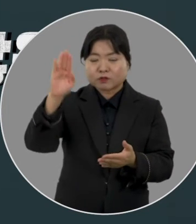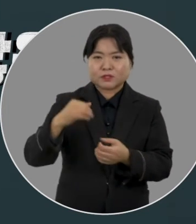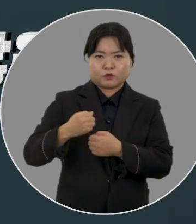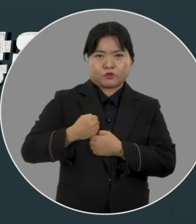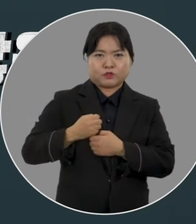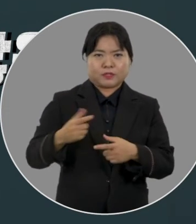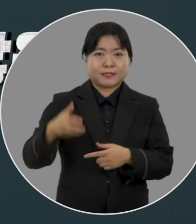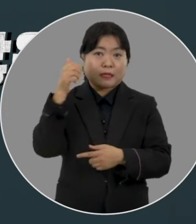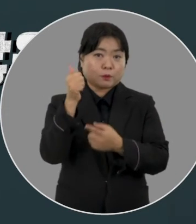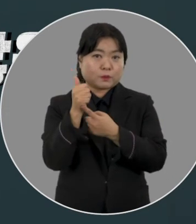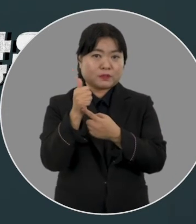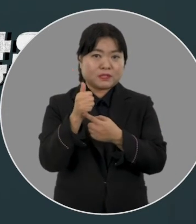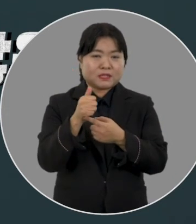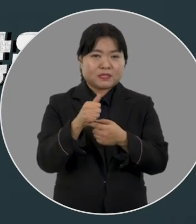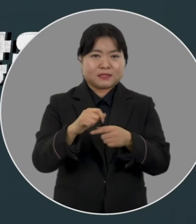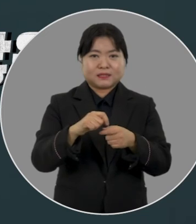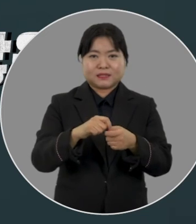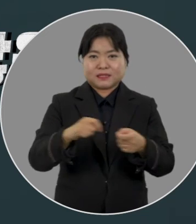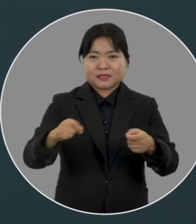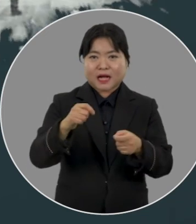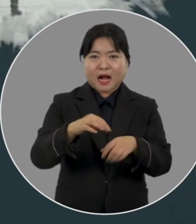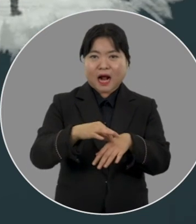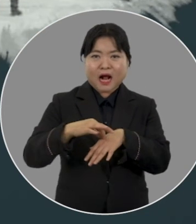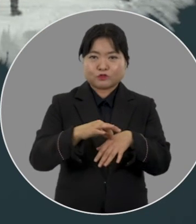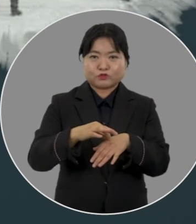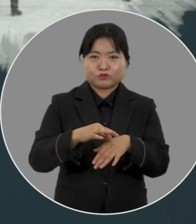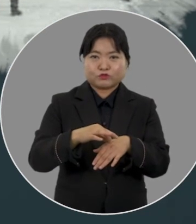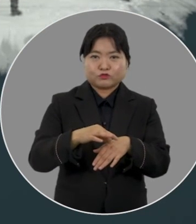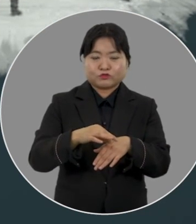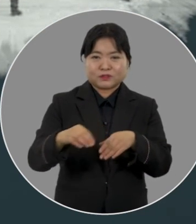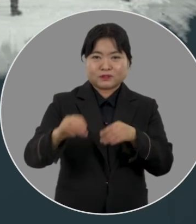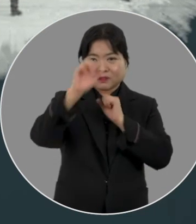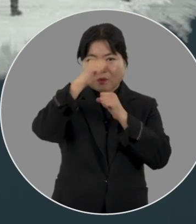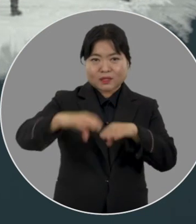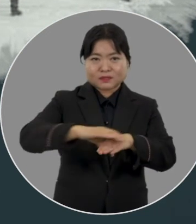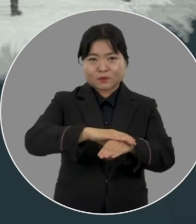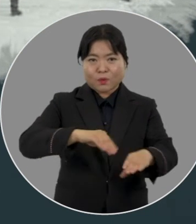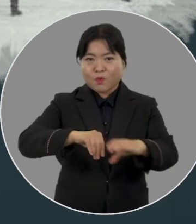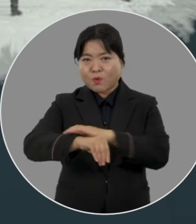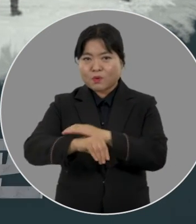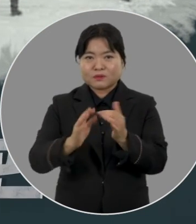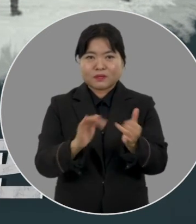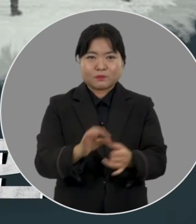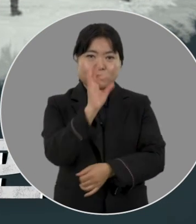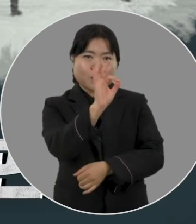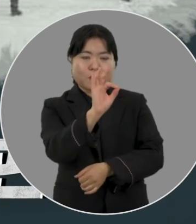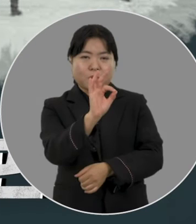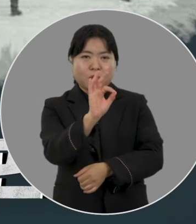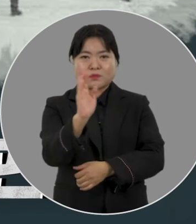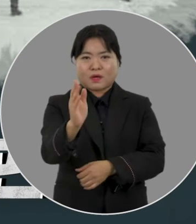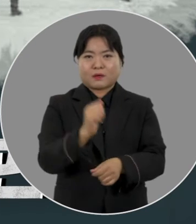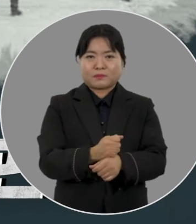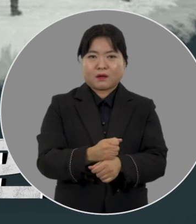친위대의 장교는 긴 가죽 장화를 신고 사람들을 보고 얘기합니다. 판단 기준은 딱 하나예요. 노동